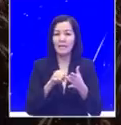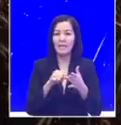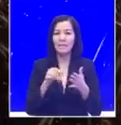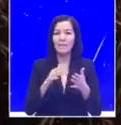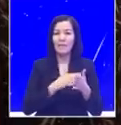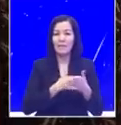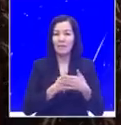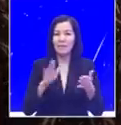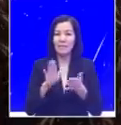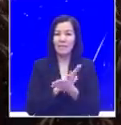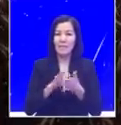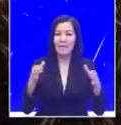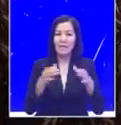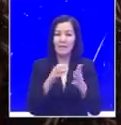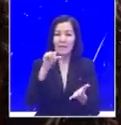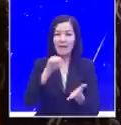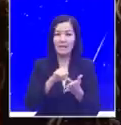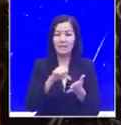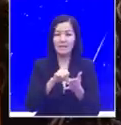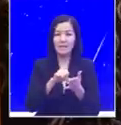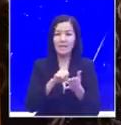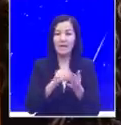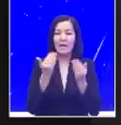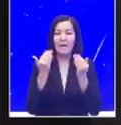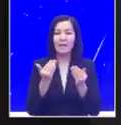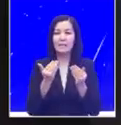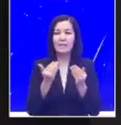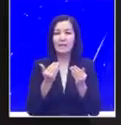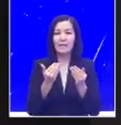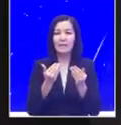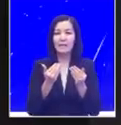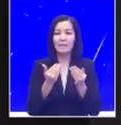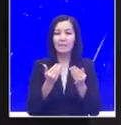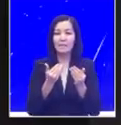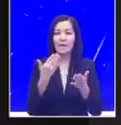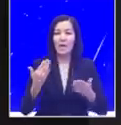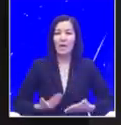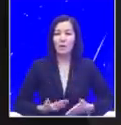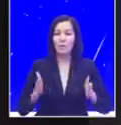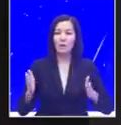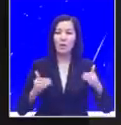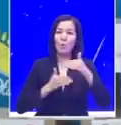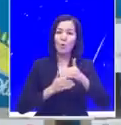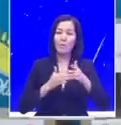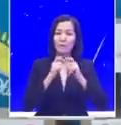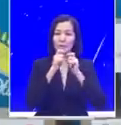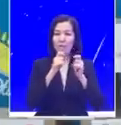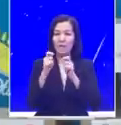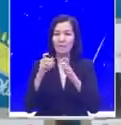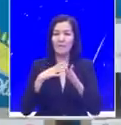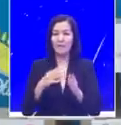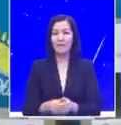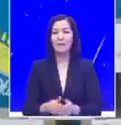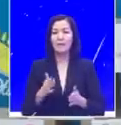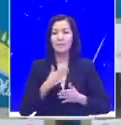ұйымының жастары қатысты. Олар есіктен есікке қағидаты бойынша қол қатынасынсыз әлеуметтік қораптарды табыстады. Біздің басты мақсатымыз